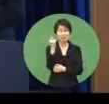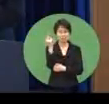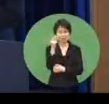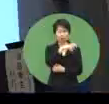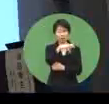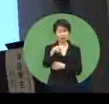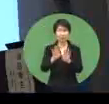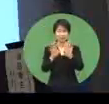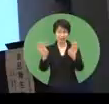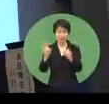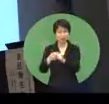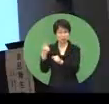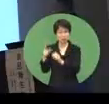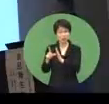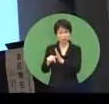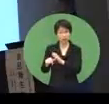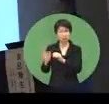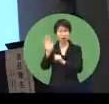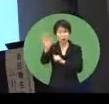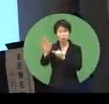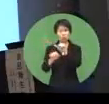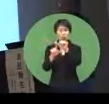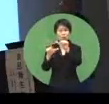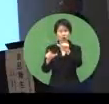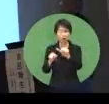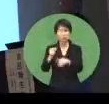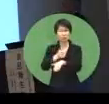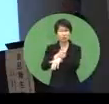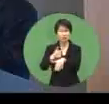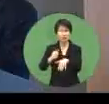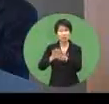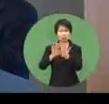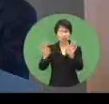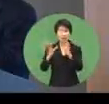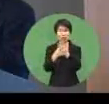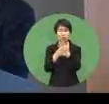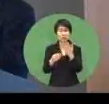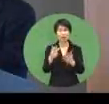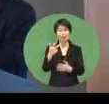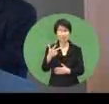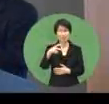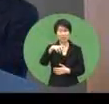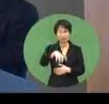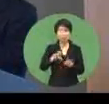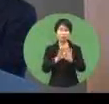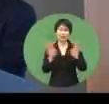て、去年は5月にサミットが開かれる志摩市でも開催しました。